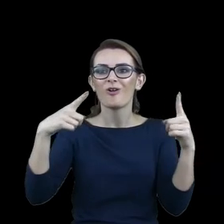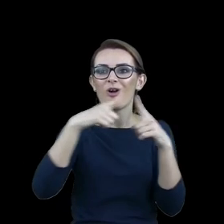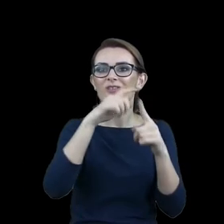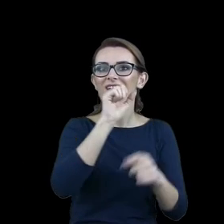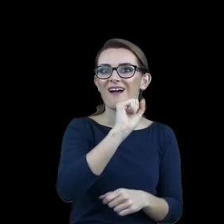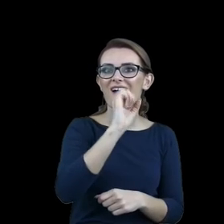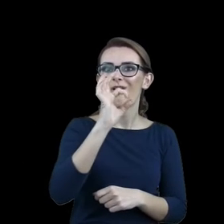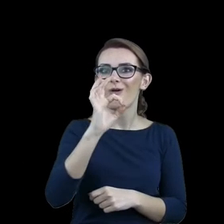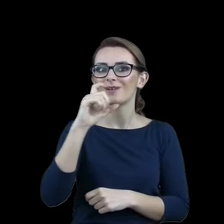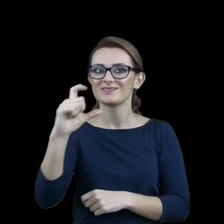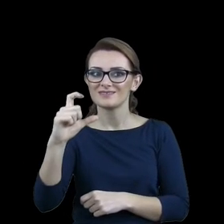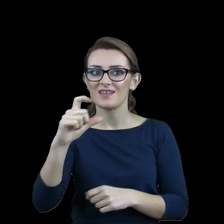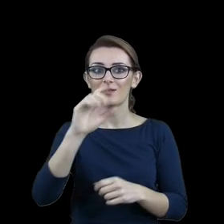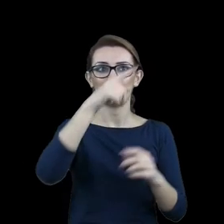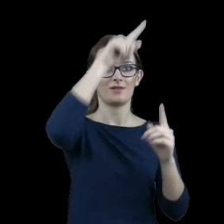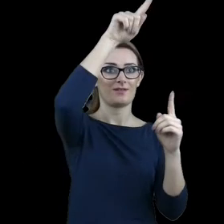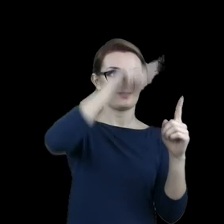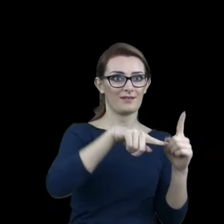AOC.